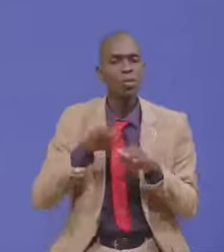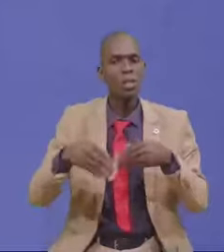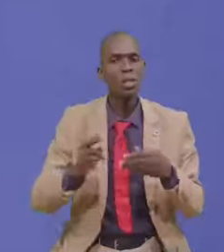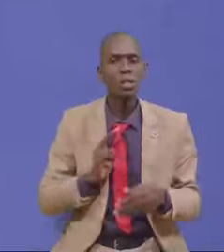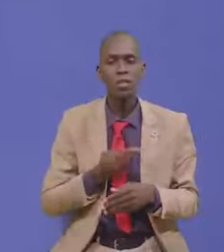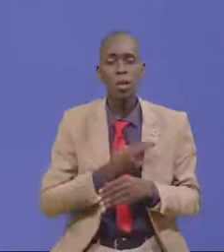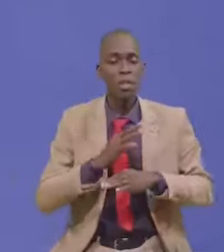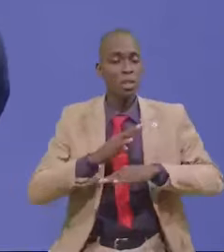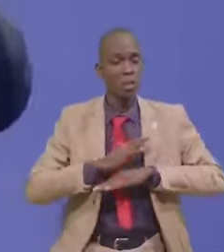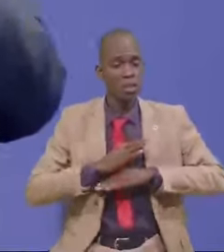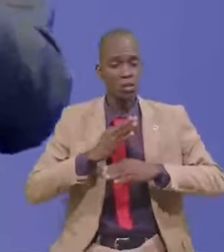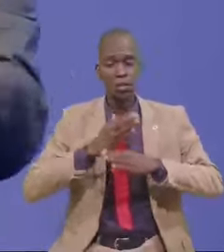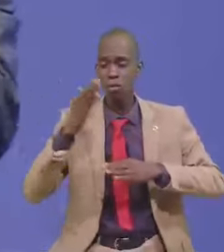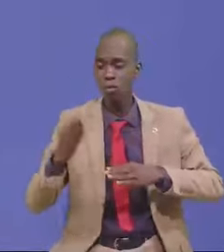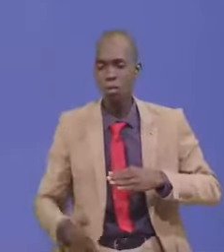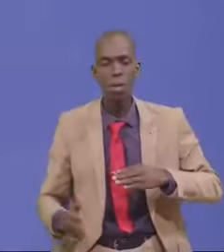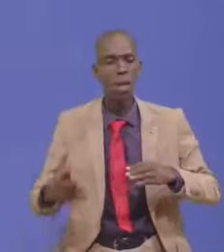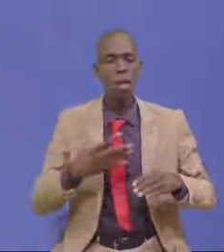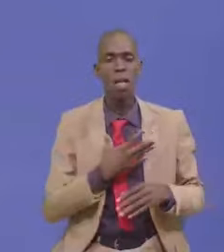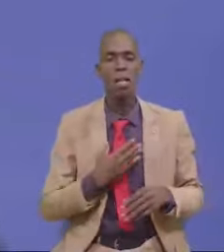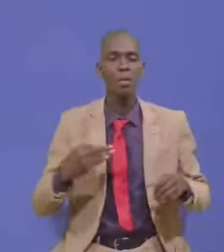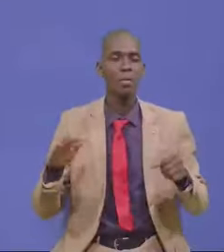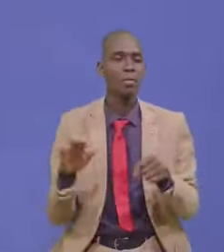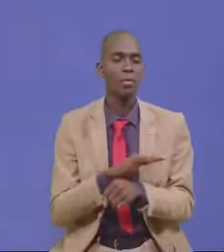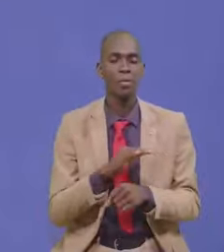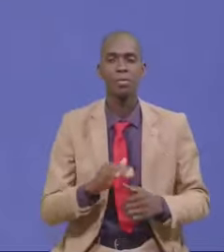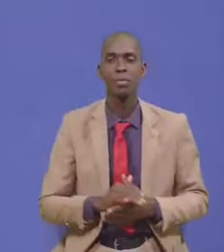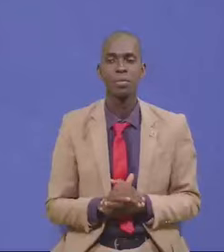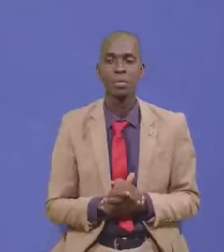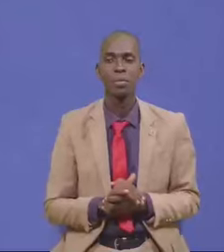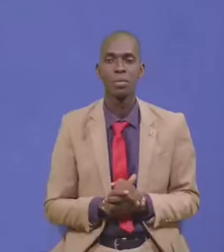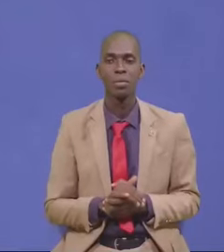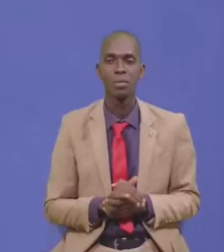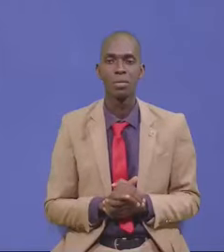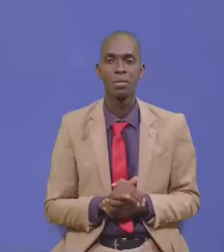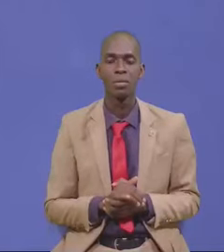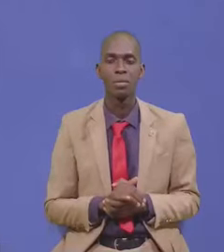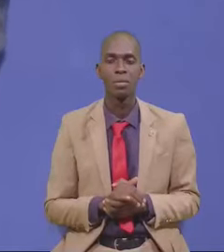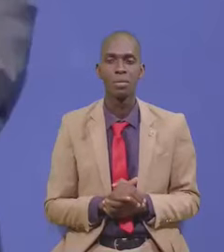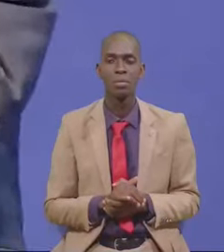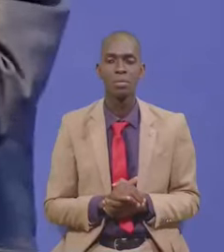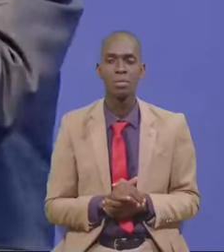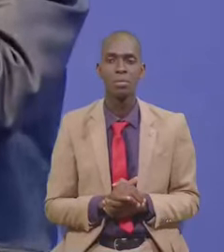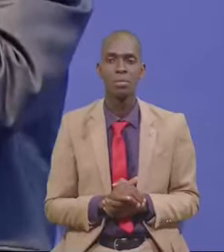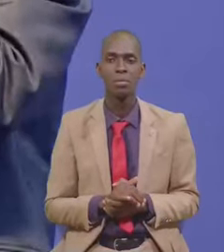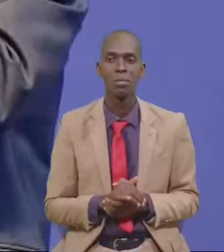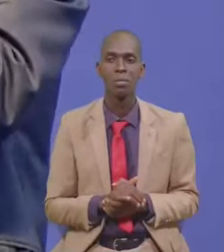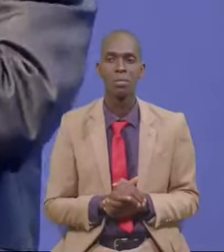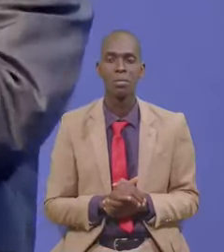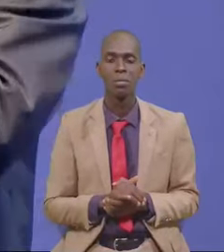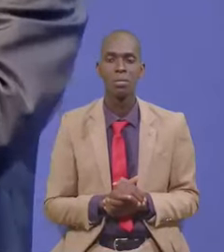Nous avons besoin de posséder cette vérité intemporelle, cette vérité éternelle qui nous donnera la satisfaction totale.